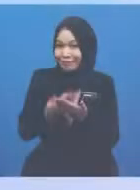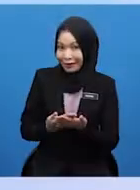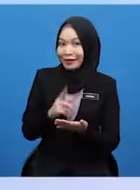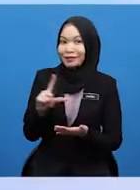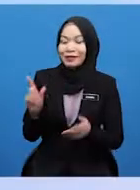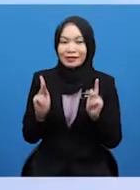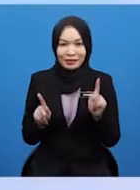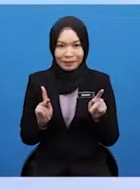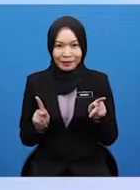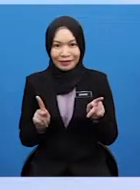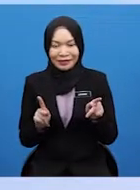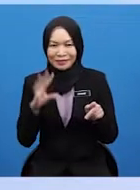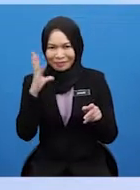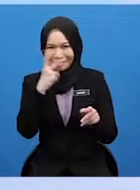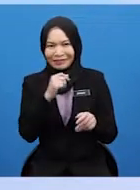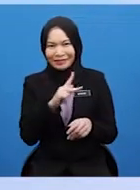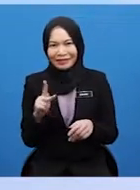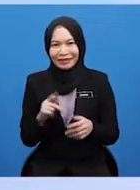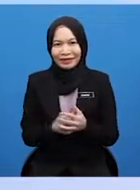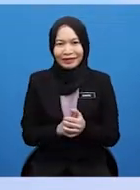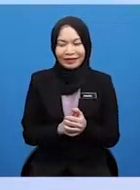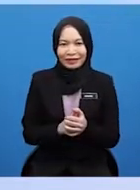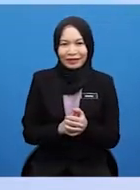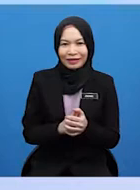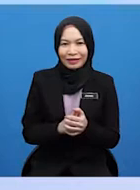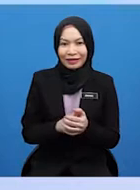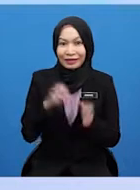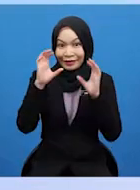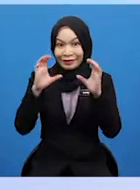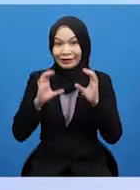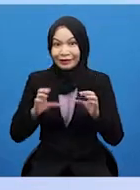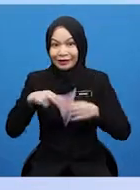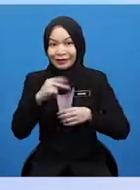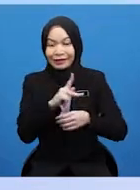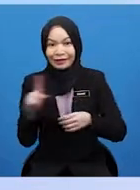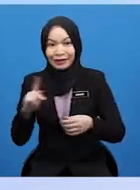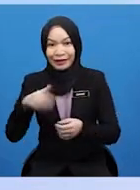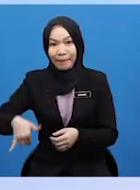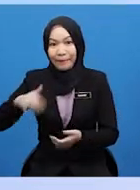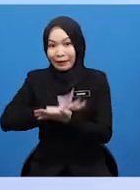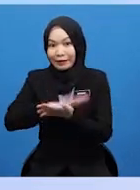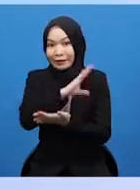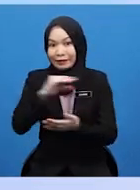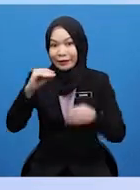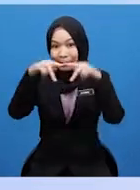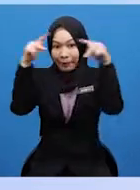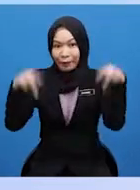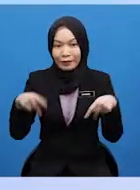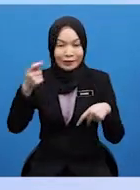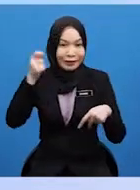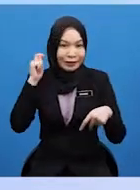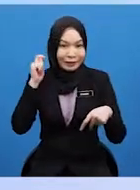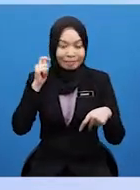Baiklah pelajar, menarik kan cara-cara menghasilkan rekaan beg kertas dan poster tadi? Sebab